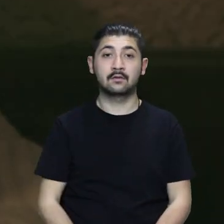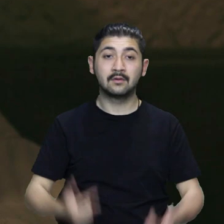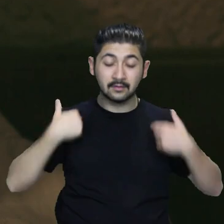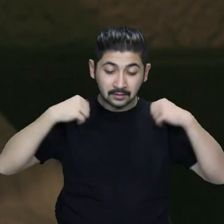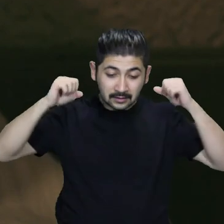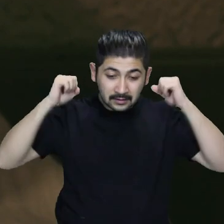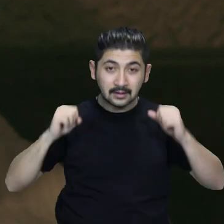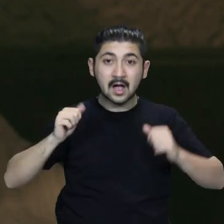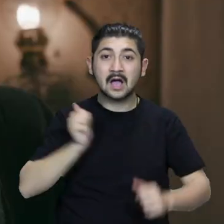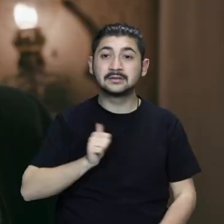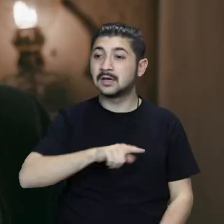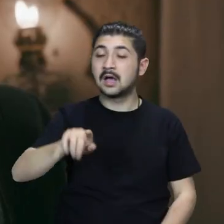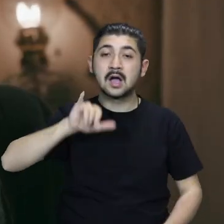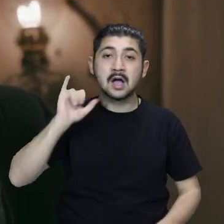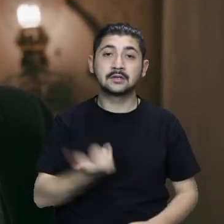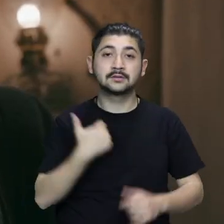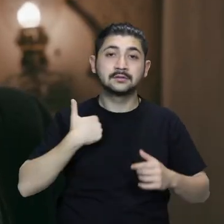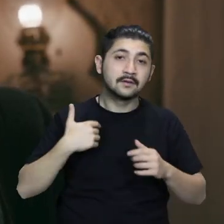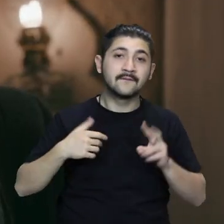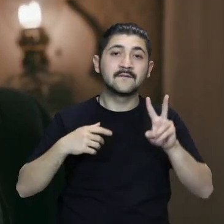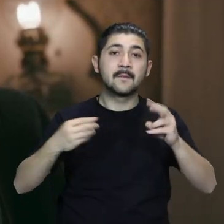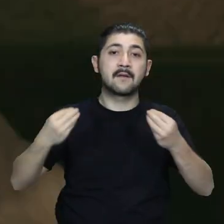Omuzlarımda yüzlerce neferin vebali var.